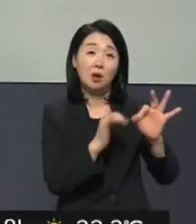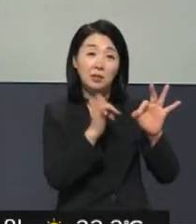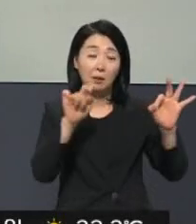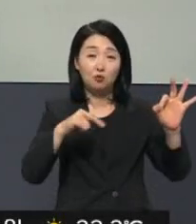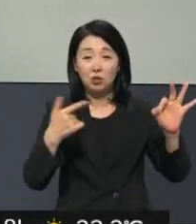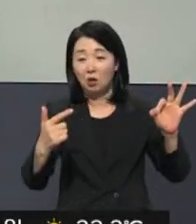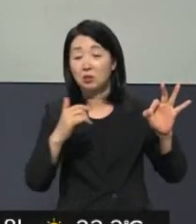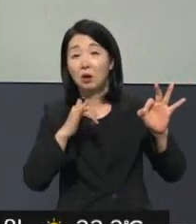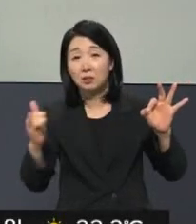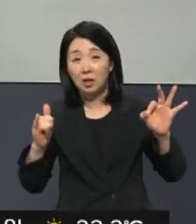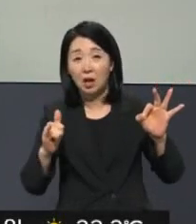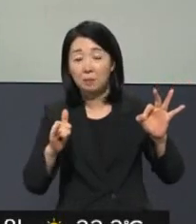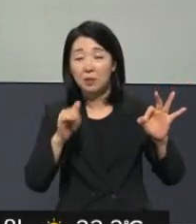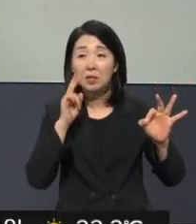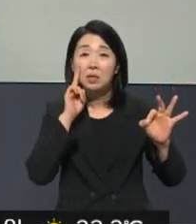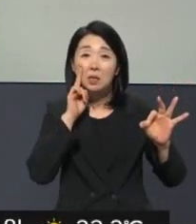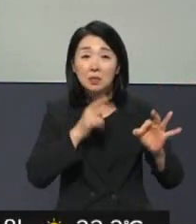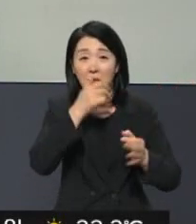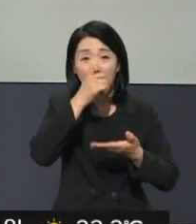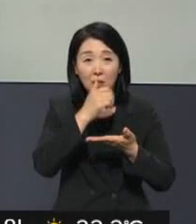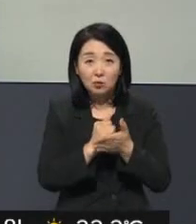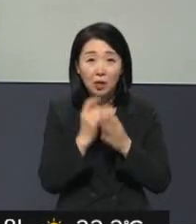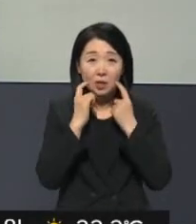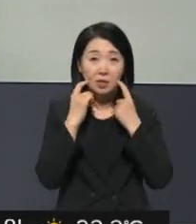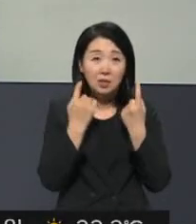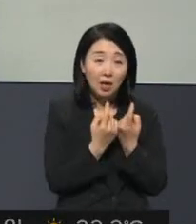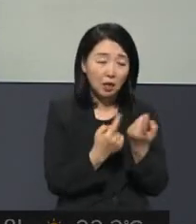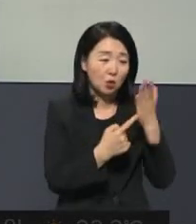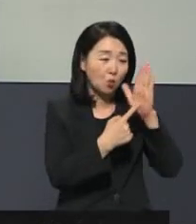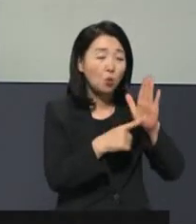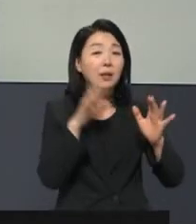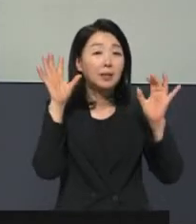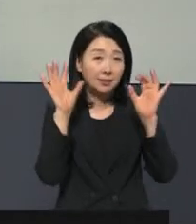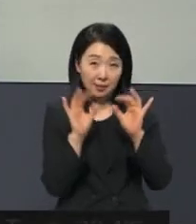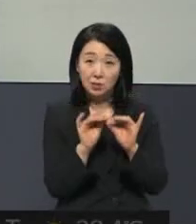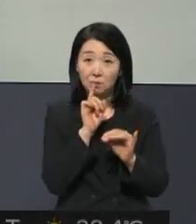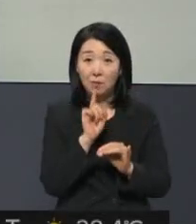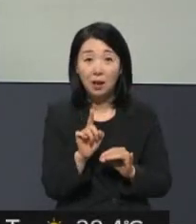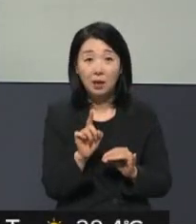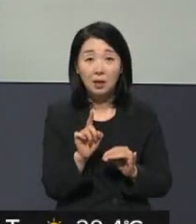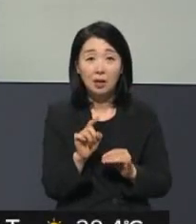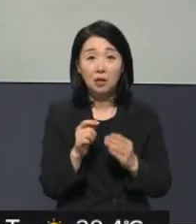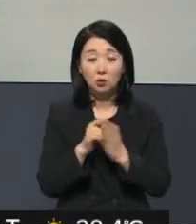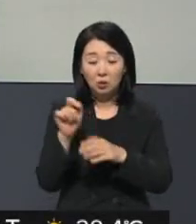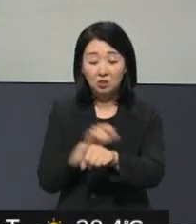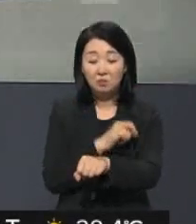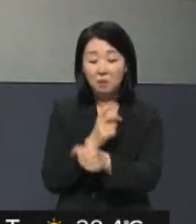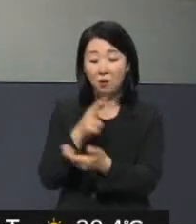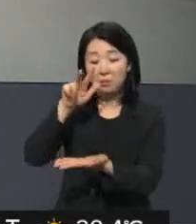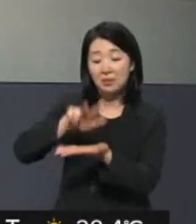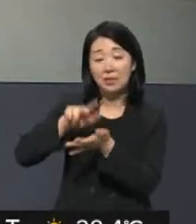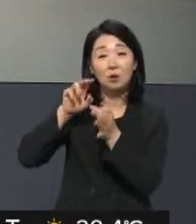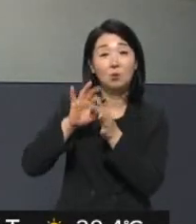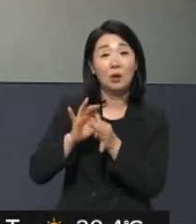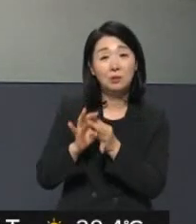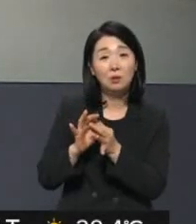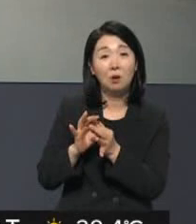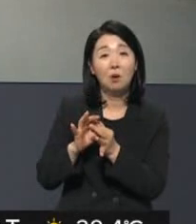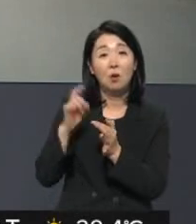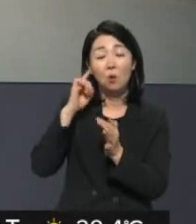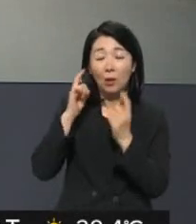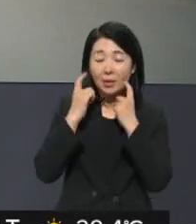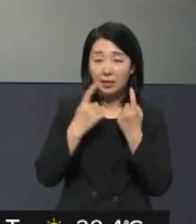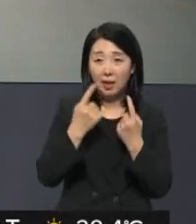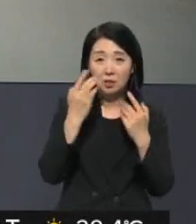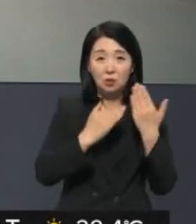범죄자의 신상을 개인이 공개하는 데 찬성하는 걸로도 나오기도 했는데요. 따라서 특별법 제정을 통해 당정은 신상 공개